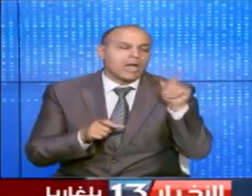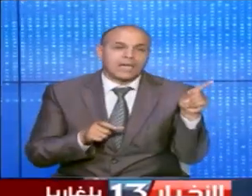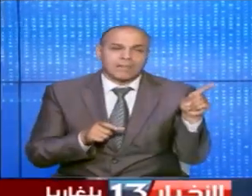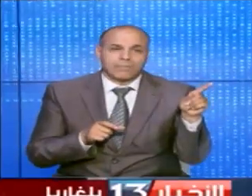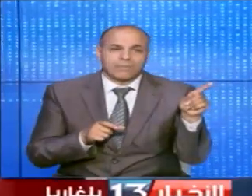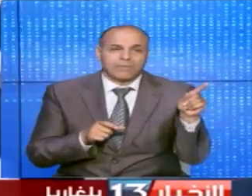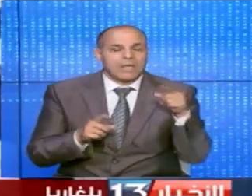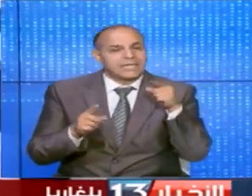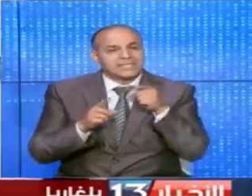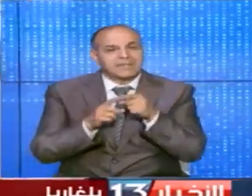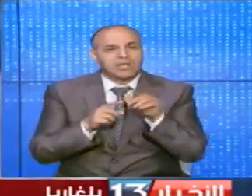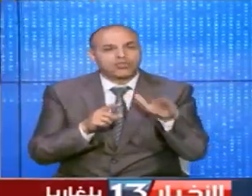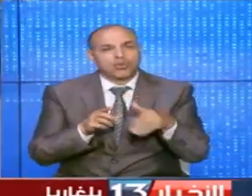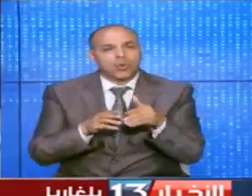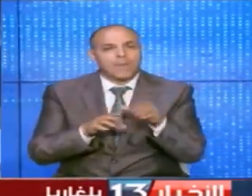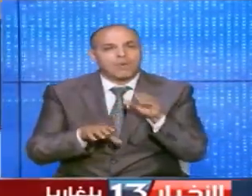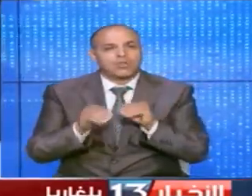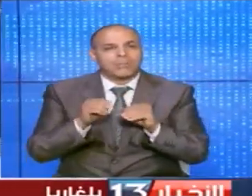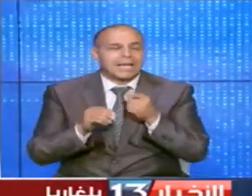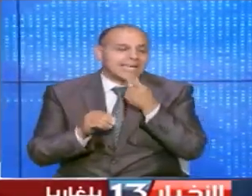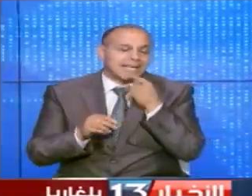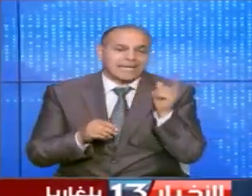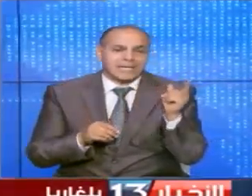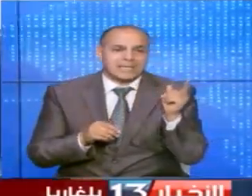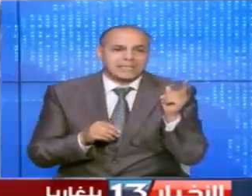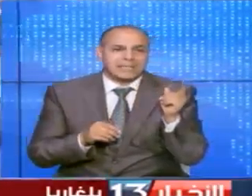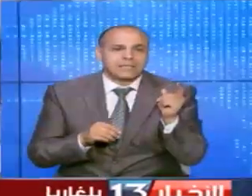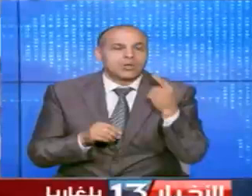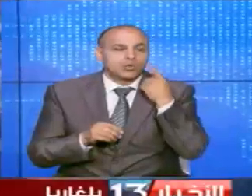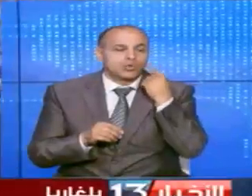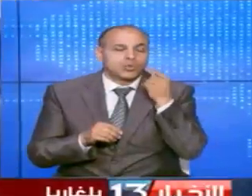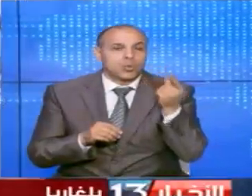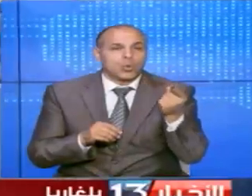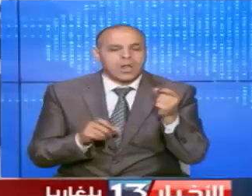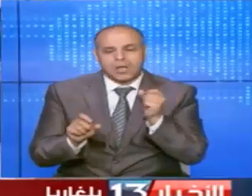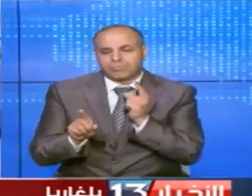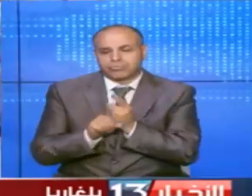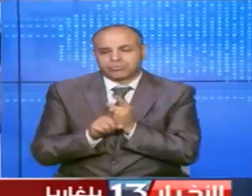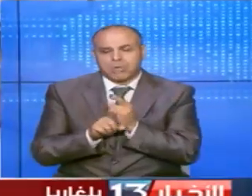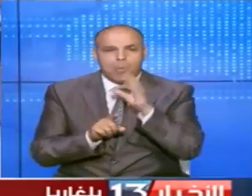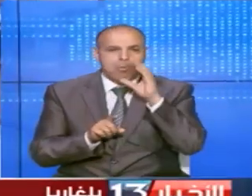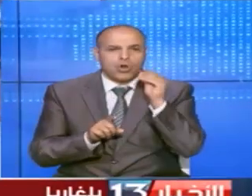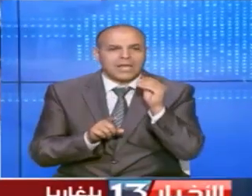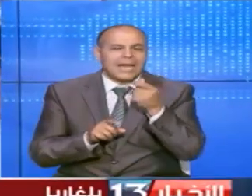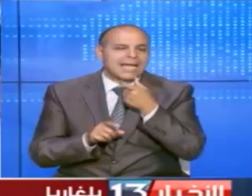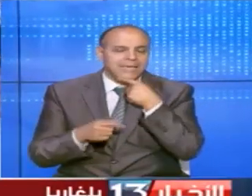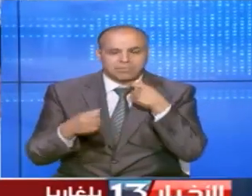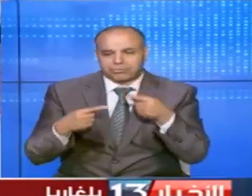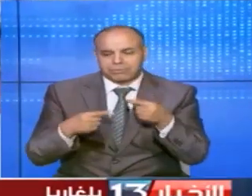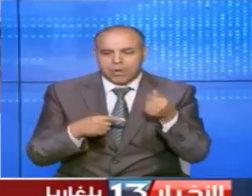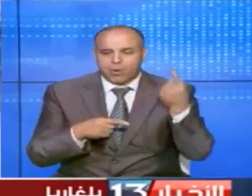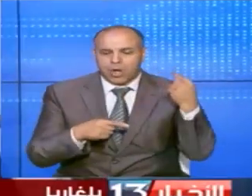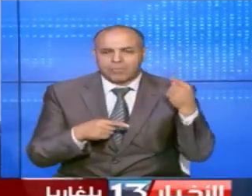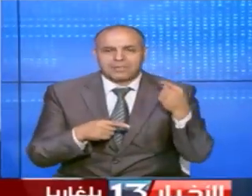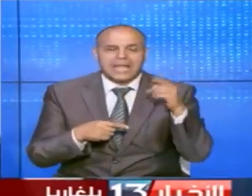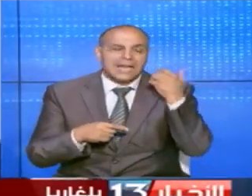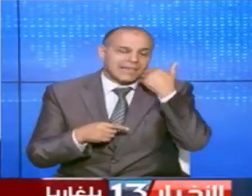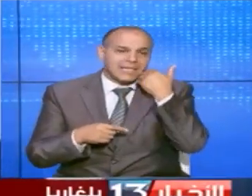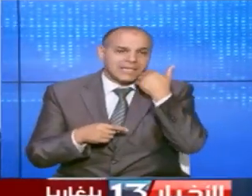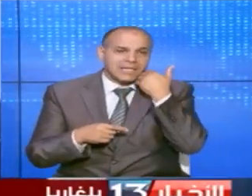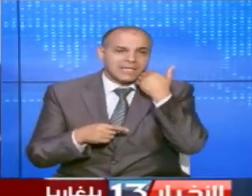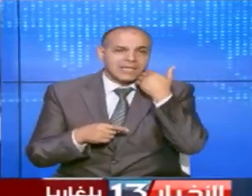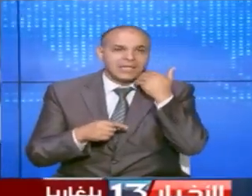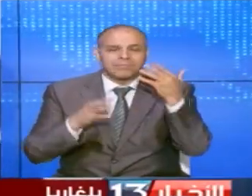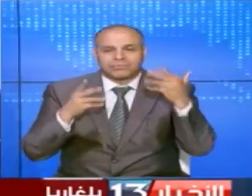استهدفت لاعبي منتخب انجلترا السوق خلال اللقاء الذي جمع بلغاريا بانجلترا اول امس الاثنين ضمن